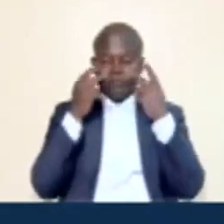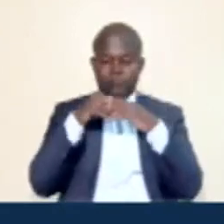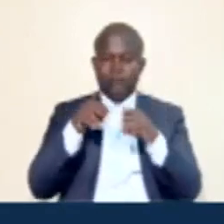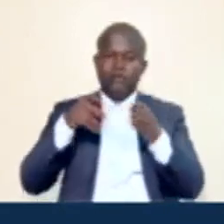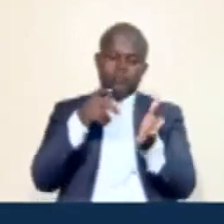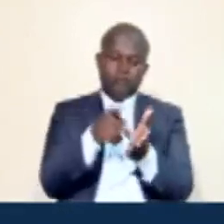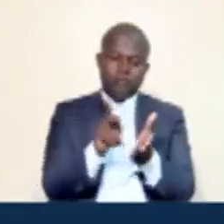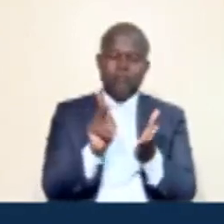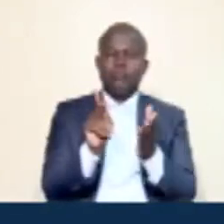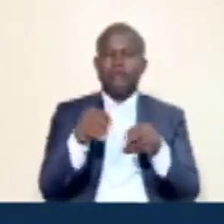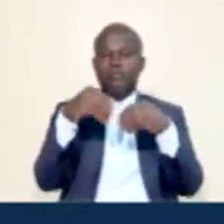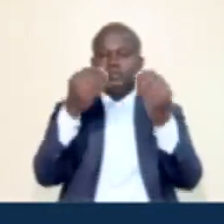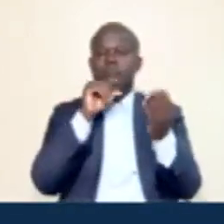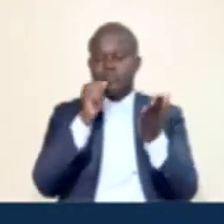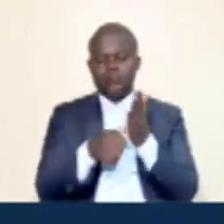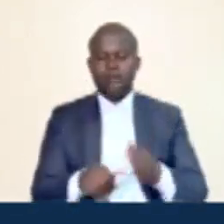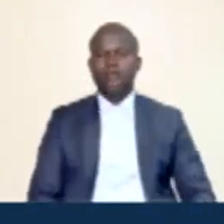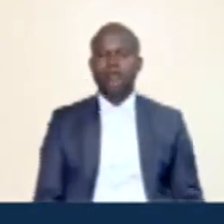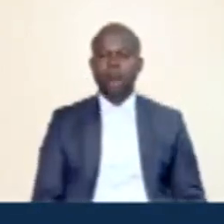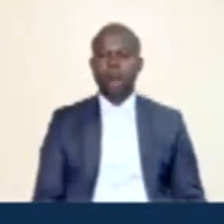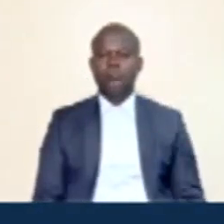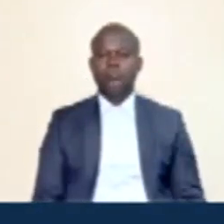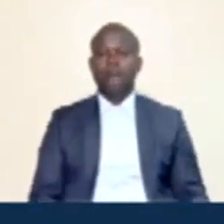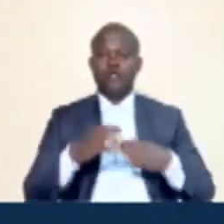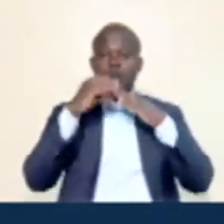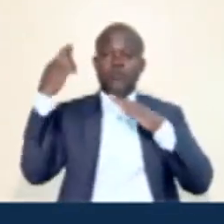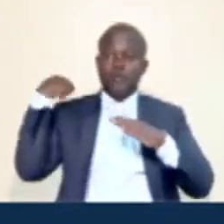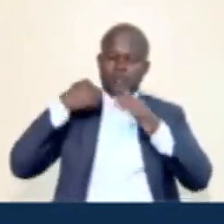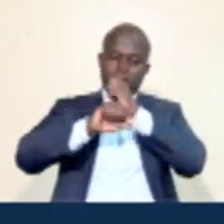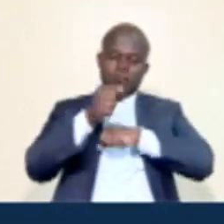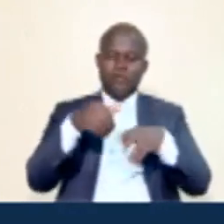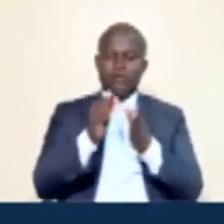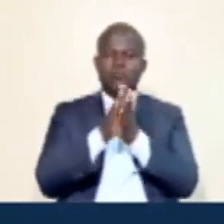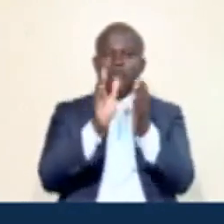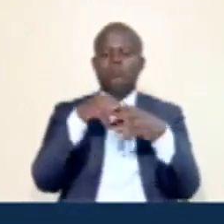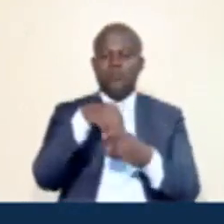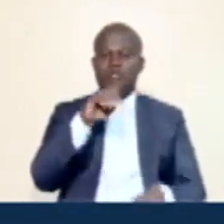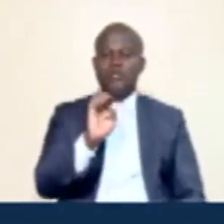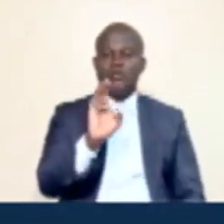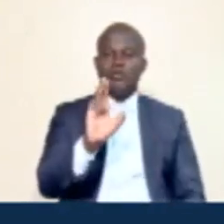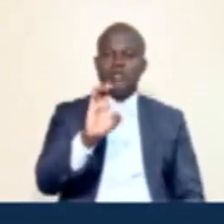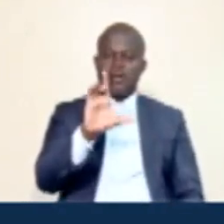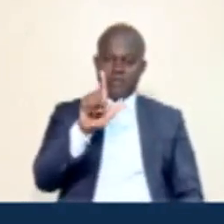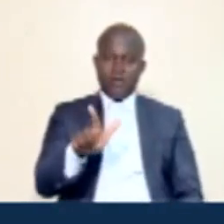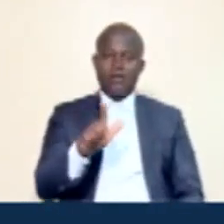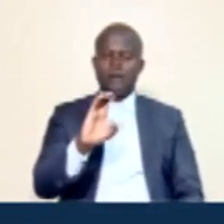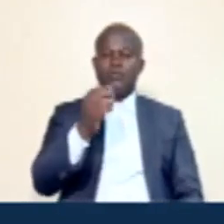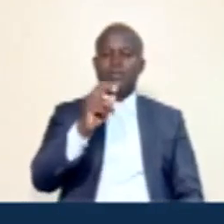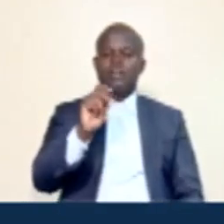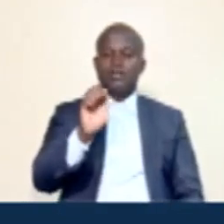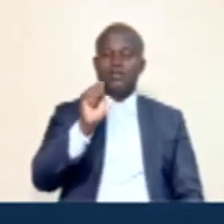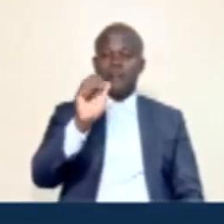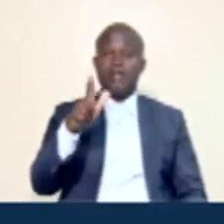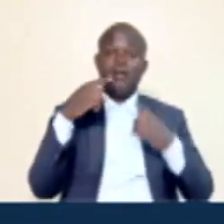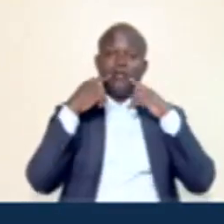baruguhaye twayiguha nta kibazo umuyobozi ushinzwe ibikorwa rusange muri EUCL Chantal Ngwino Ndebe avuga